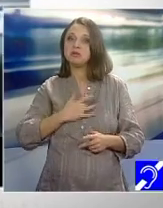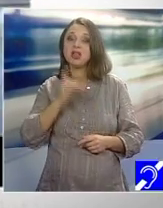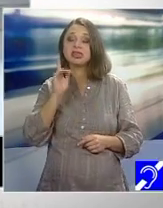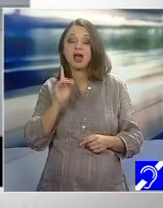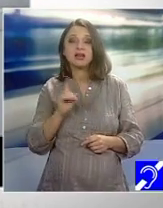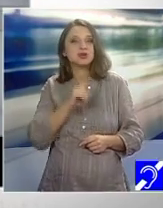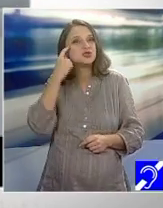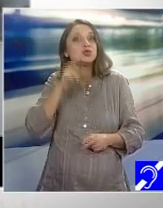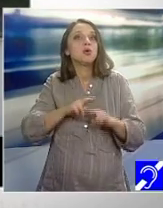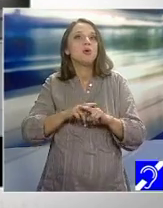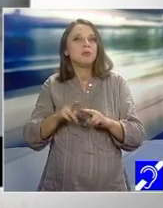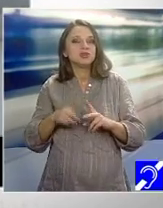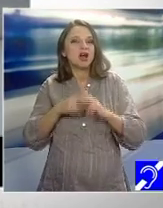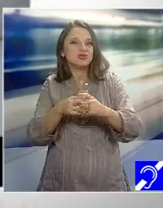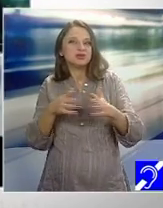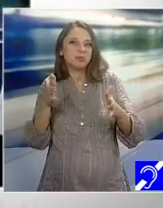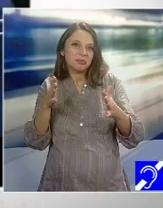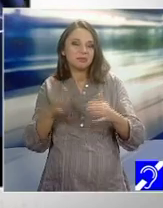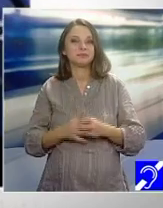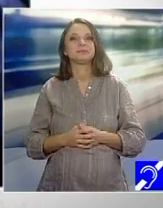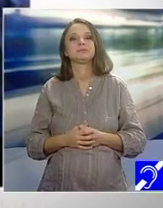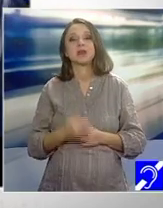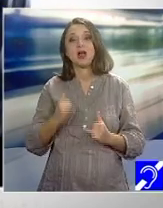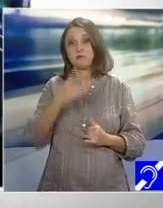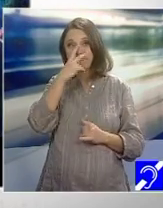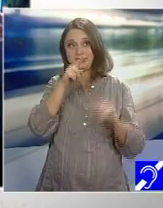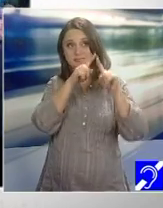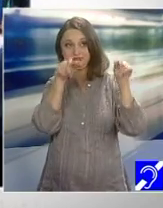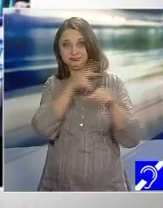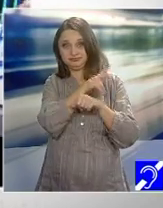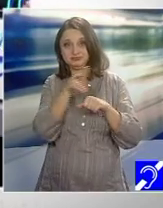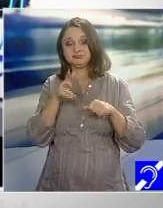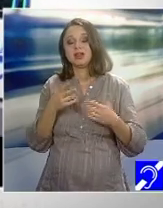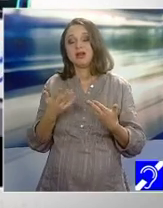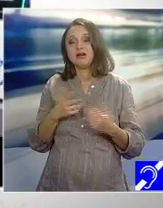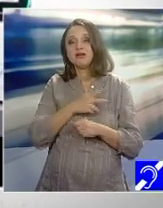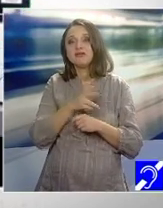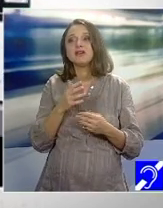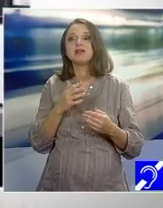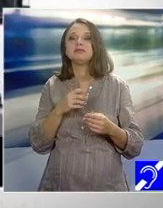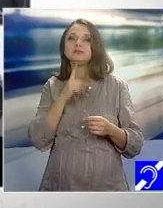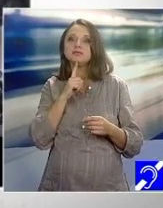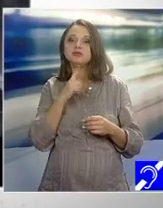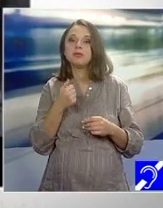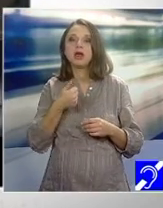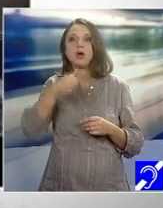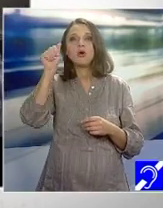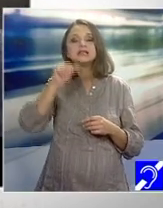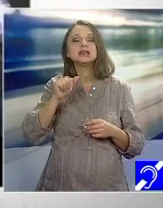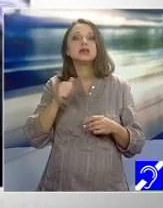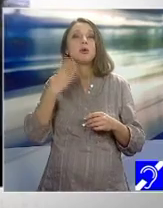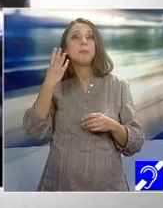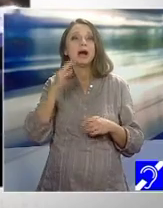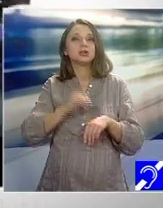acum avem imagini dintr-un film, O zi cu patru simțuri. Este un film realizat de